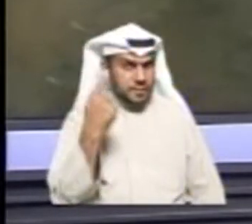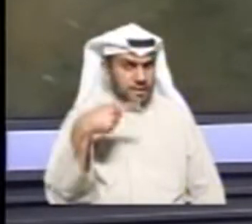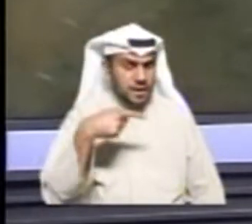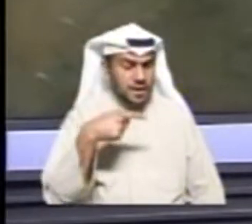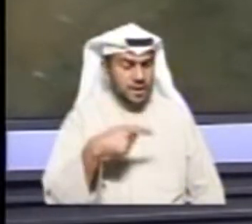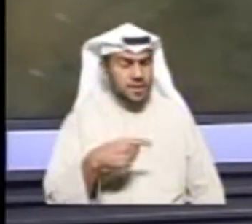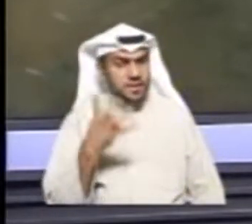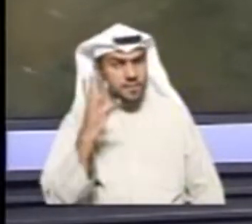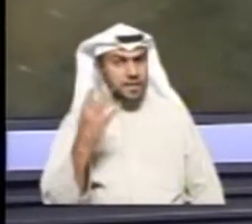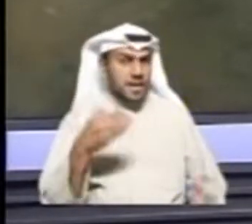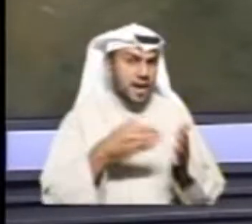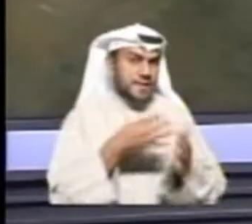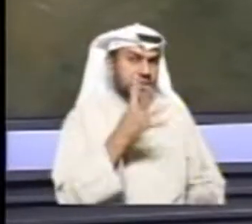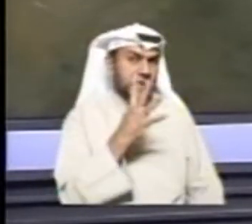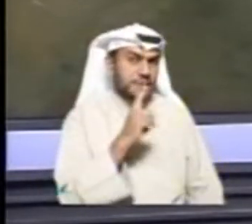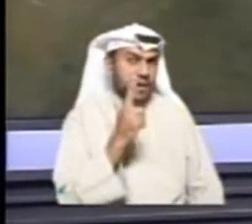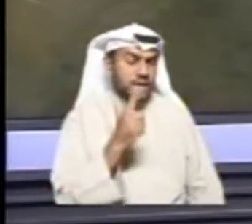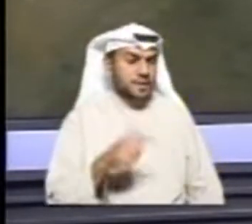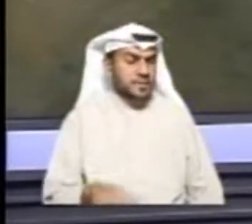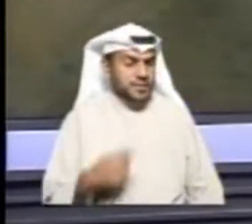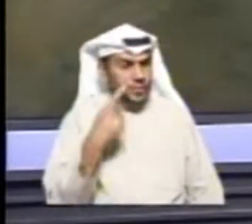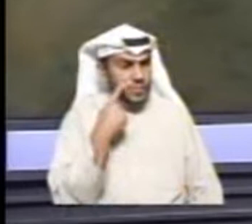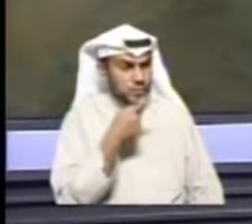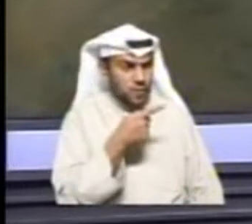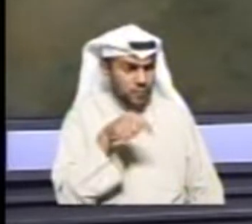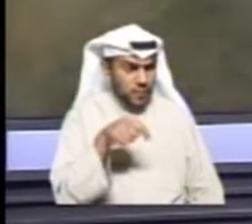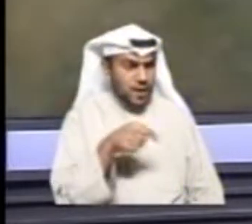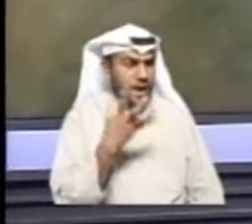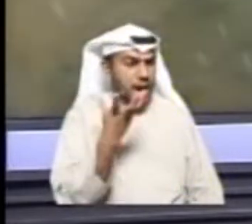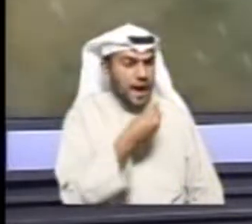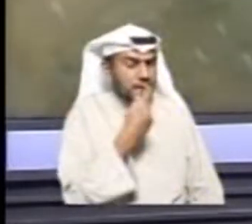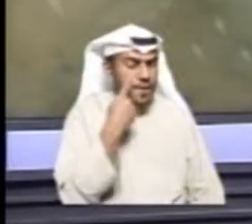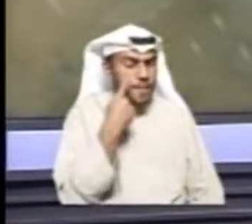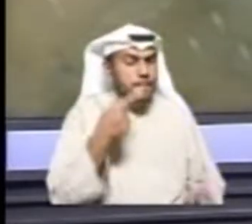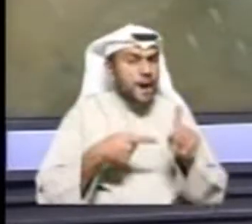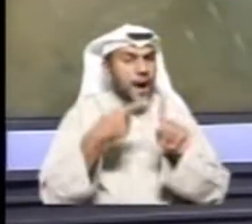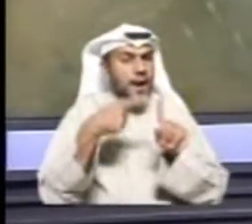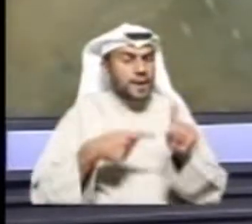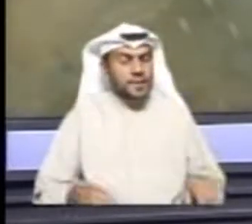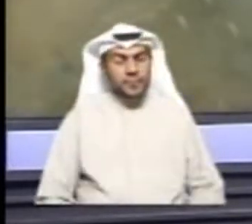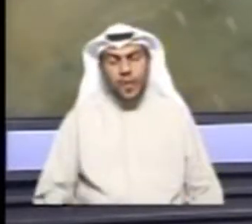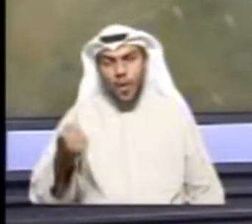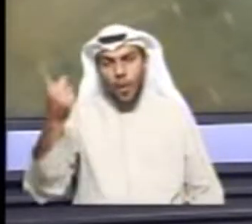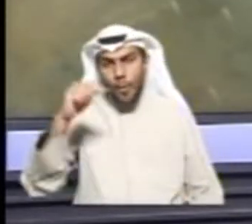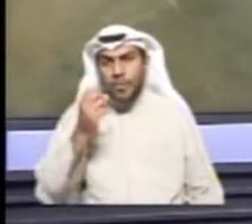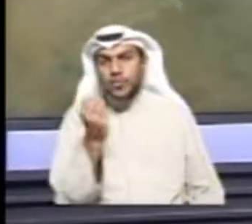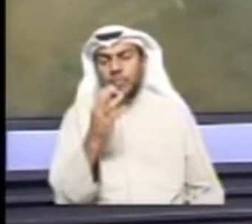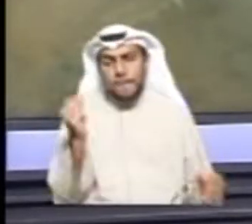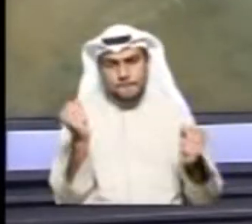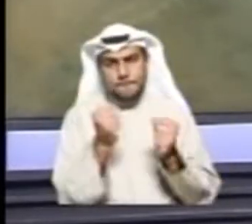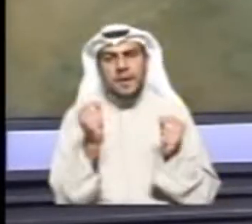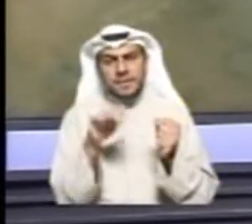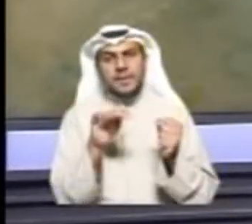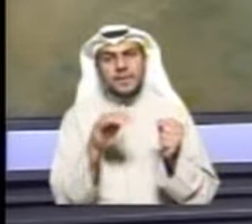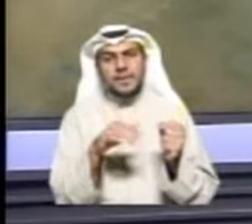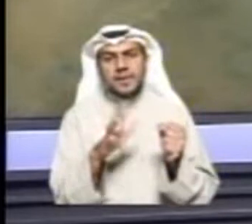الجنوبية الشرقية راح تكون ملحوظة أكثر في منتصف هذه الليلة. أيضا الأجواء المتوقعة في صباح يوم الغد أجواء باردة نسبيا، متوقع